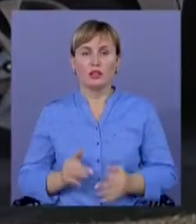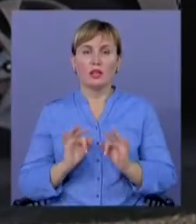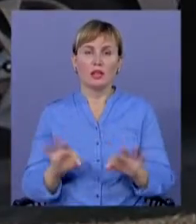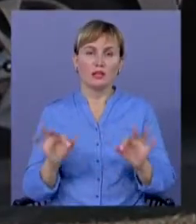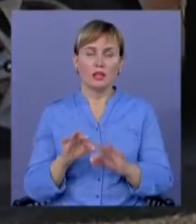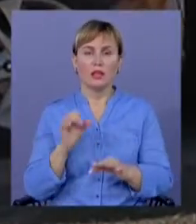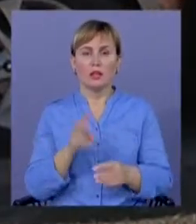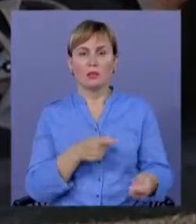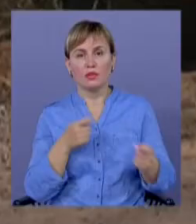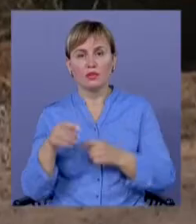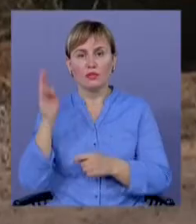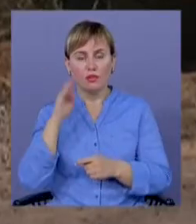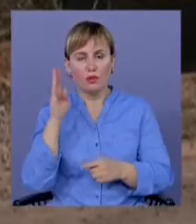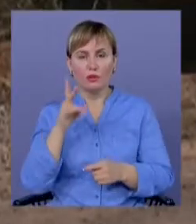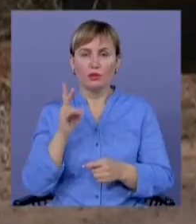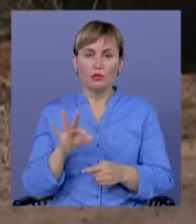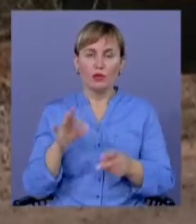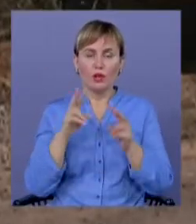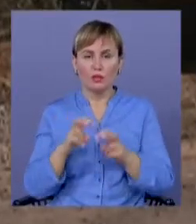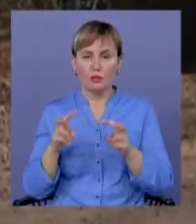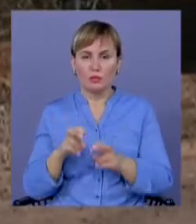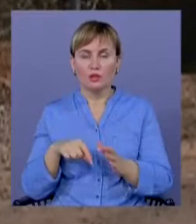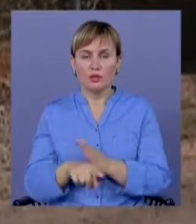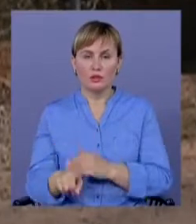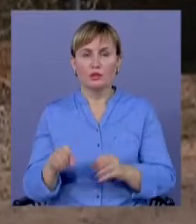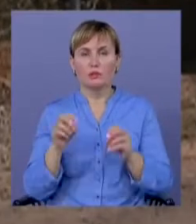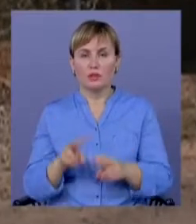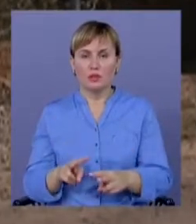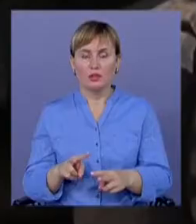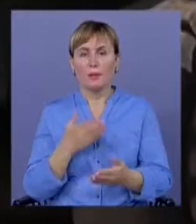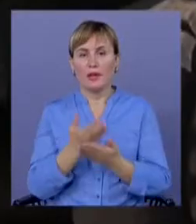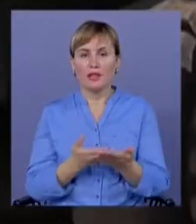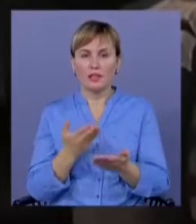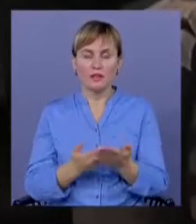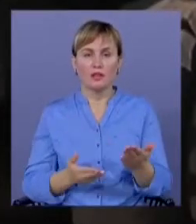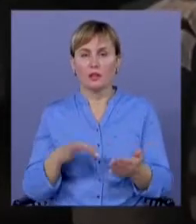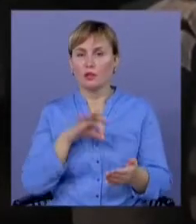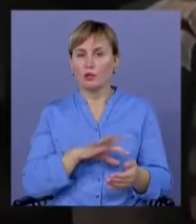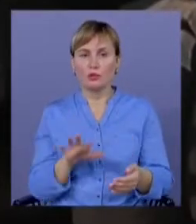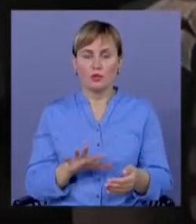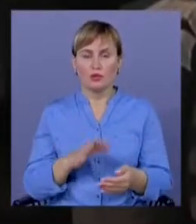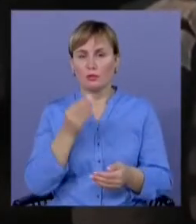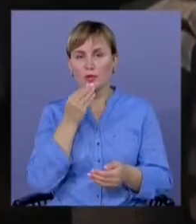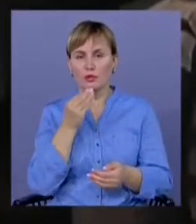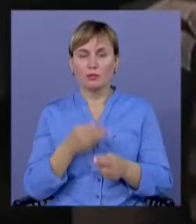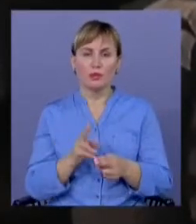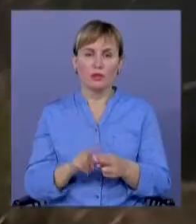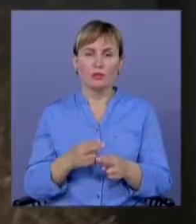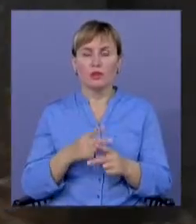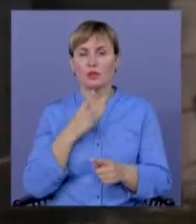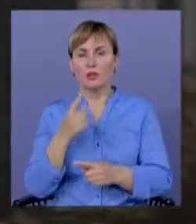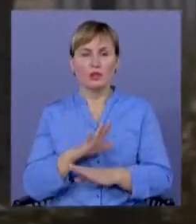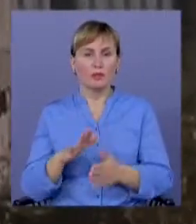рассказывают, как возили воду из скважины на экспертизу в лабораторию. Специалисты тогда посоветовали не употреблять ее в пищу, так как это далеко